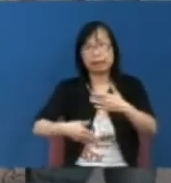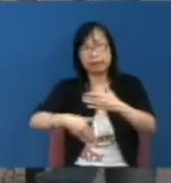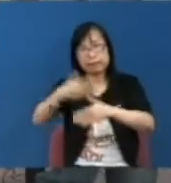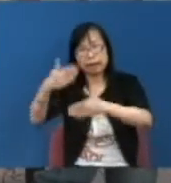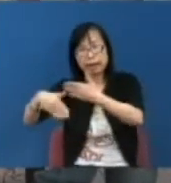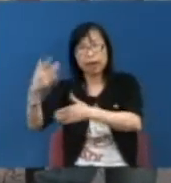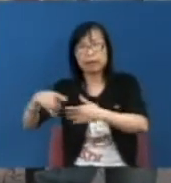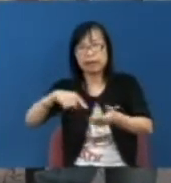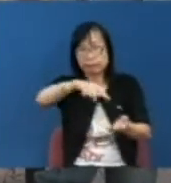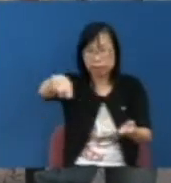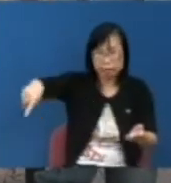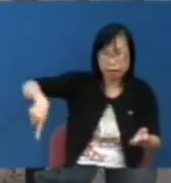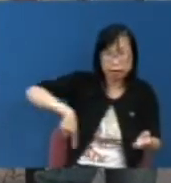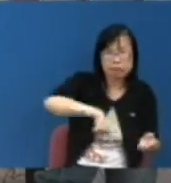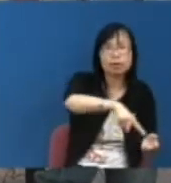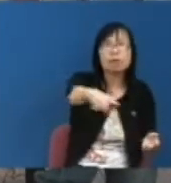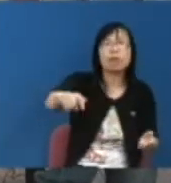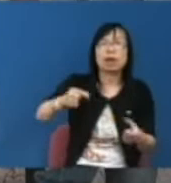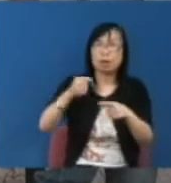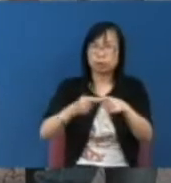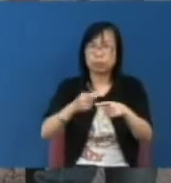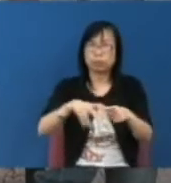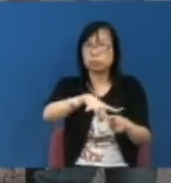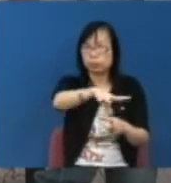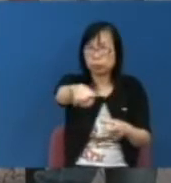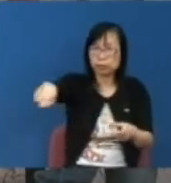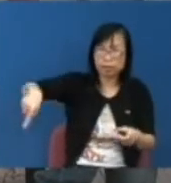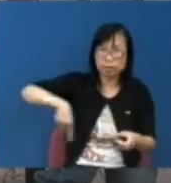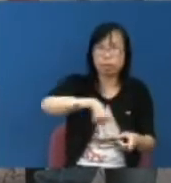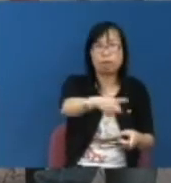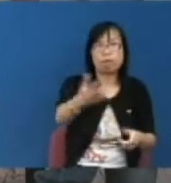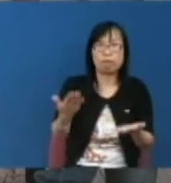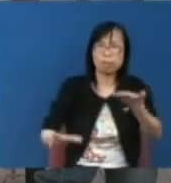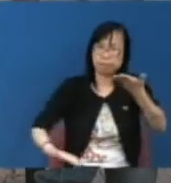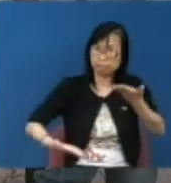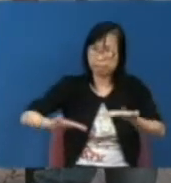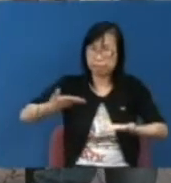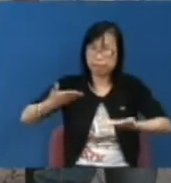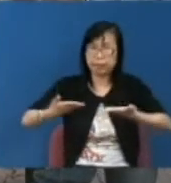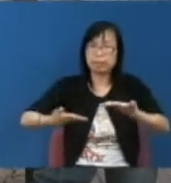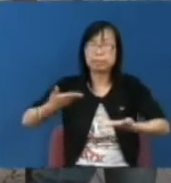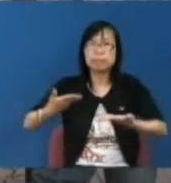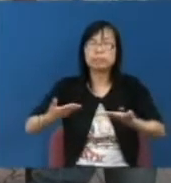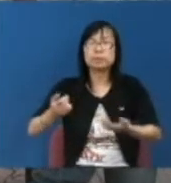大堂啊，或者一啲公用嘅地方。咁但係我覺得個比例咧，你可以或者一個